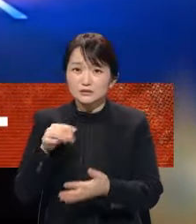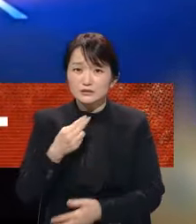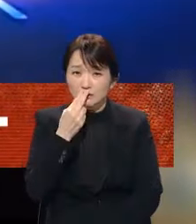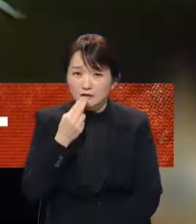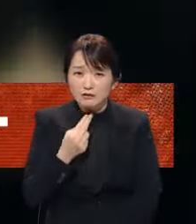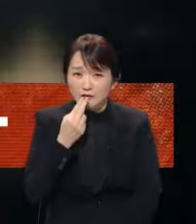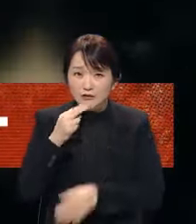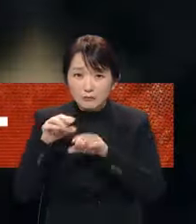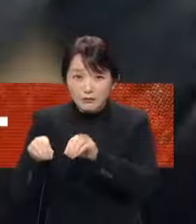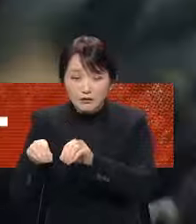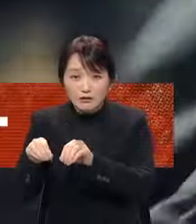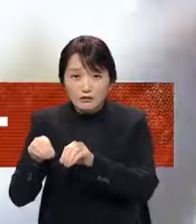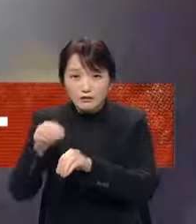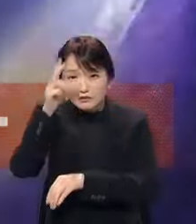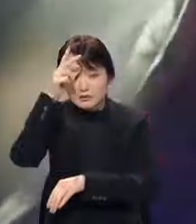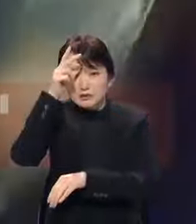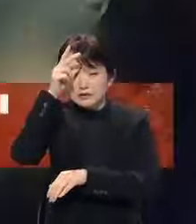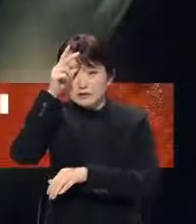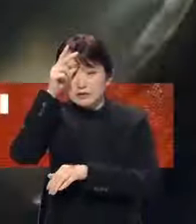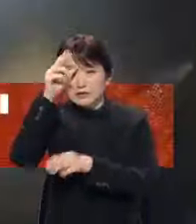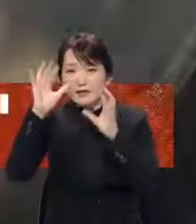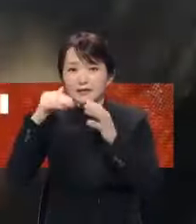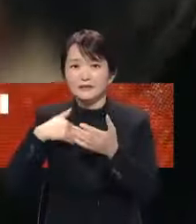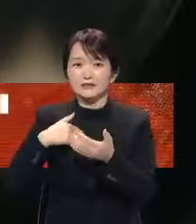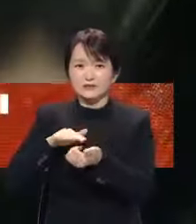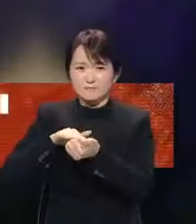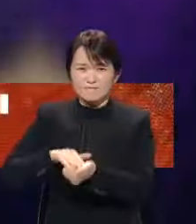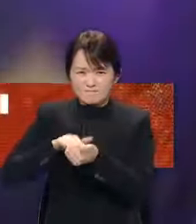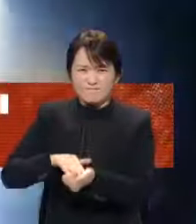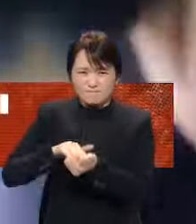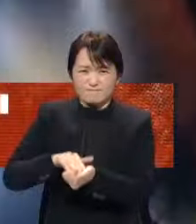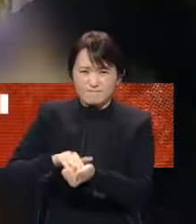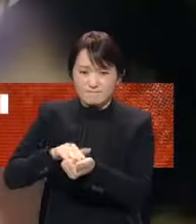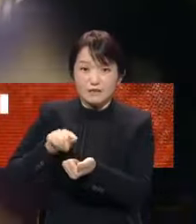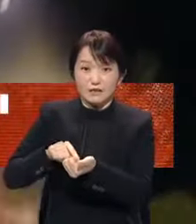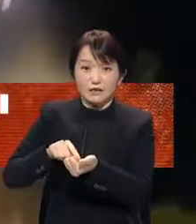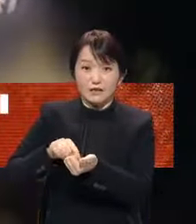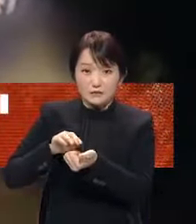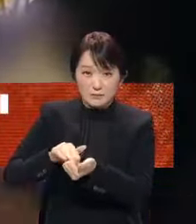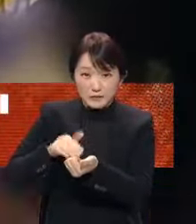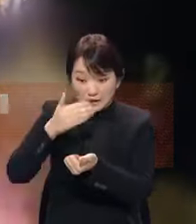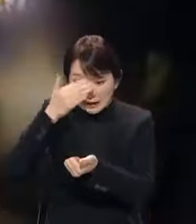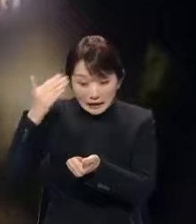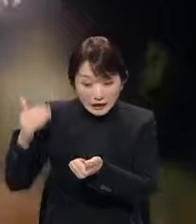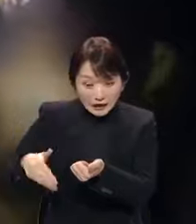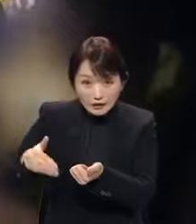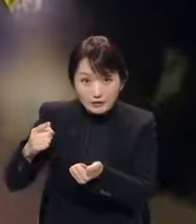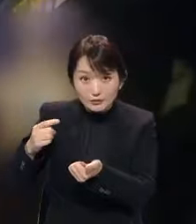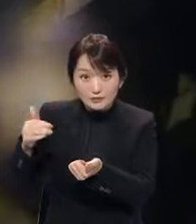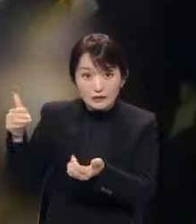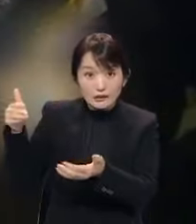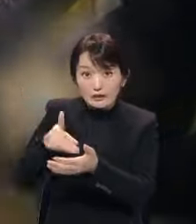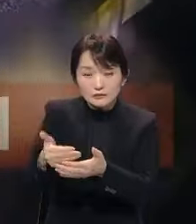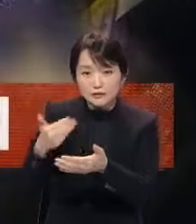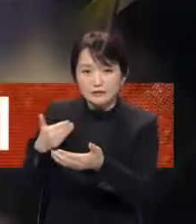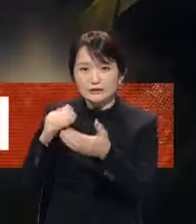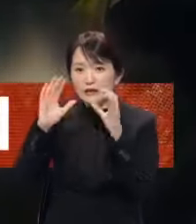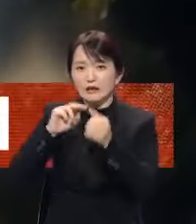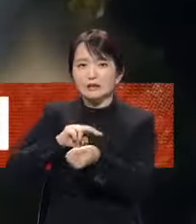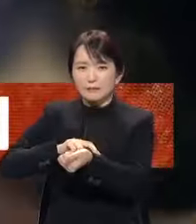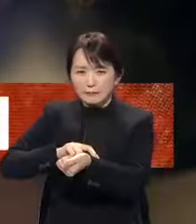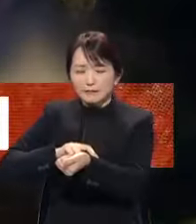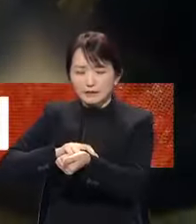숨도 멎어 있었는데 경찰이 급히 아이 가슴을 눌러서 심폐소생술을 진행했고요. 천만다행히도 구급대원 도착하기 전에